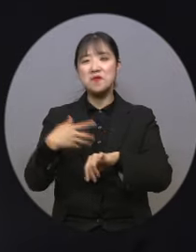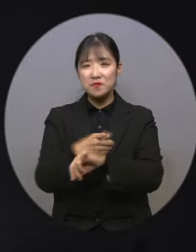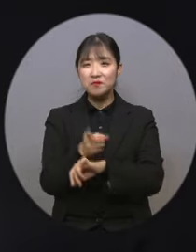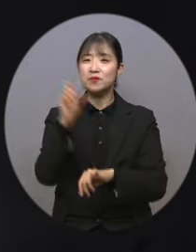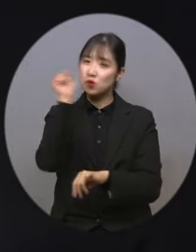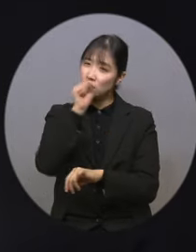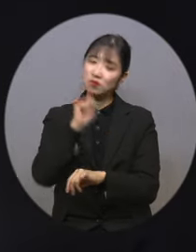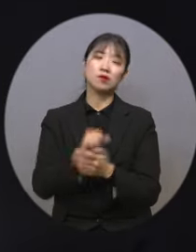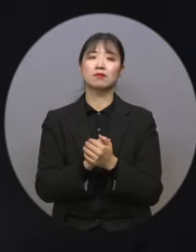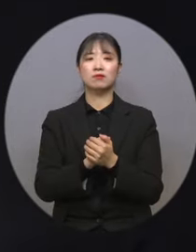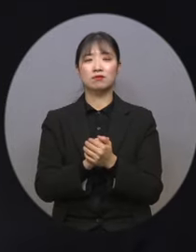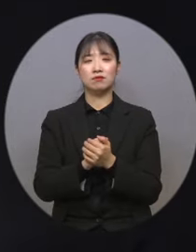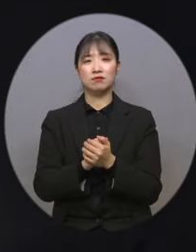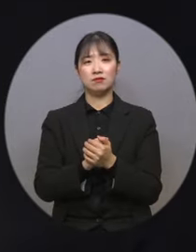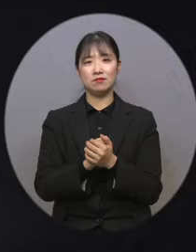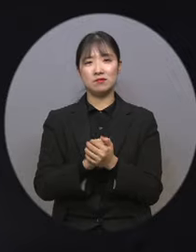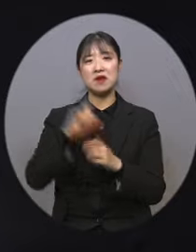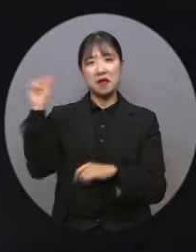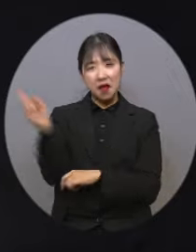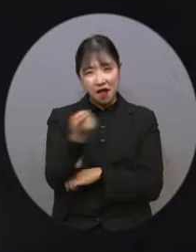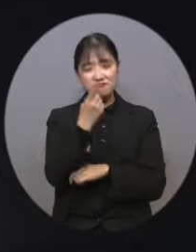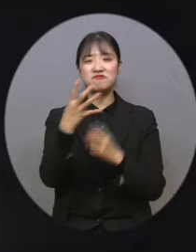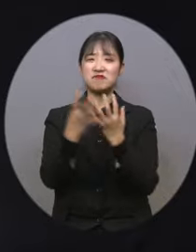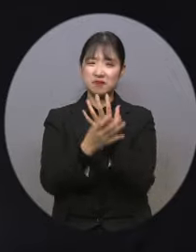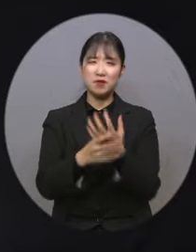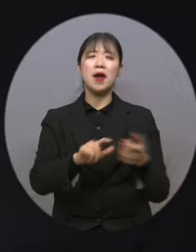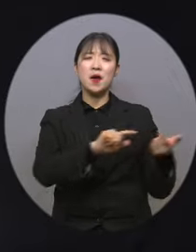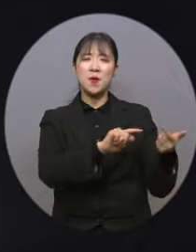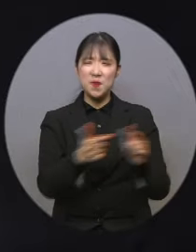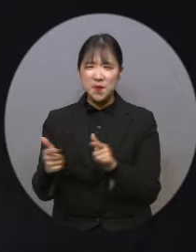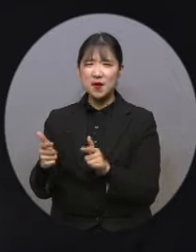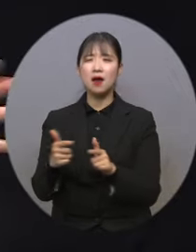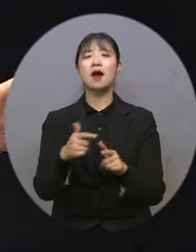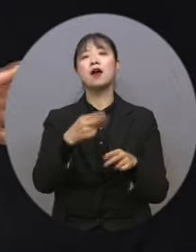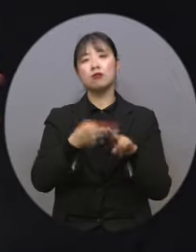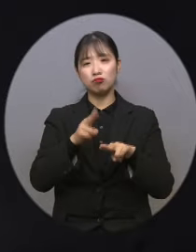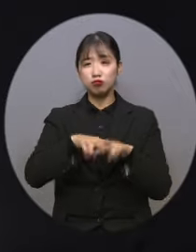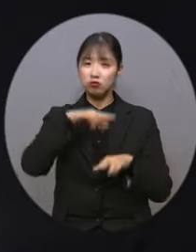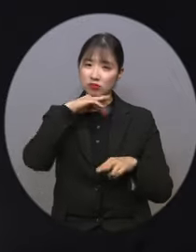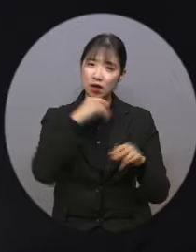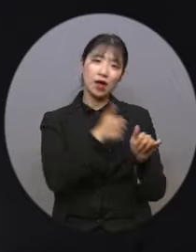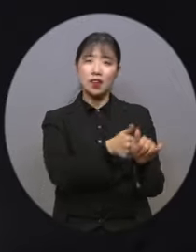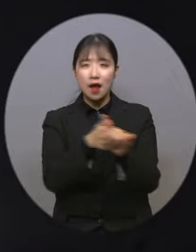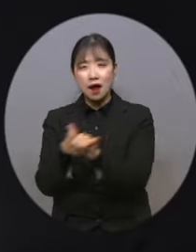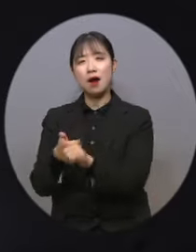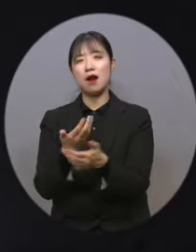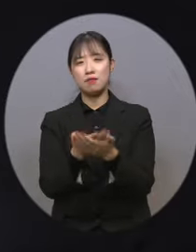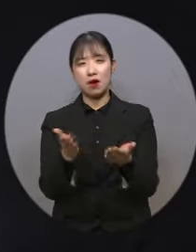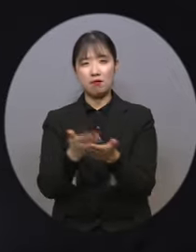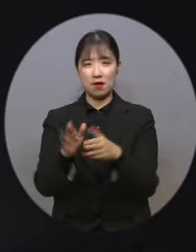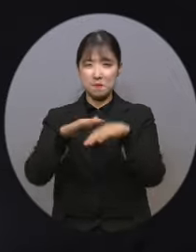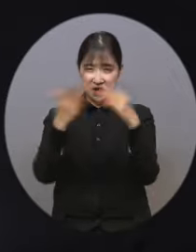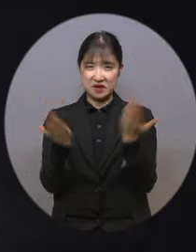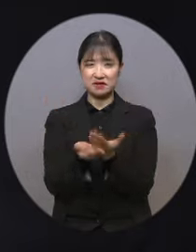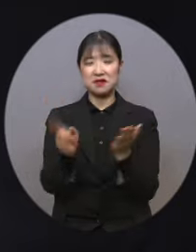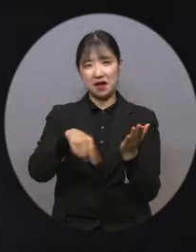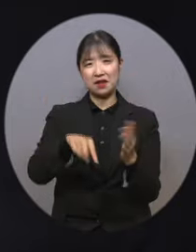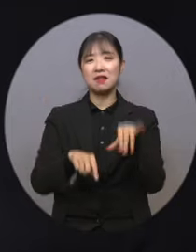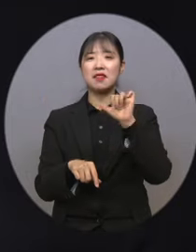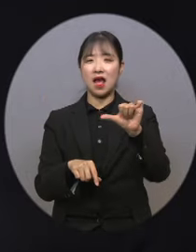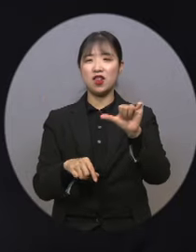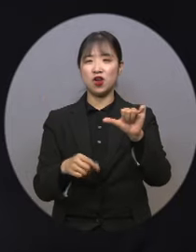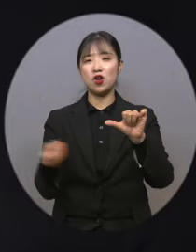또 뭐야 우 장갑 끌려고 완전 다양한 선물을 나이별로 준비해 가지고 박스안에 5가지가